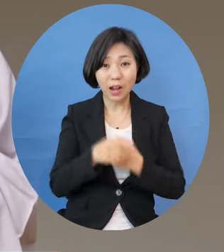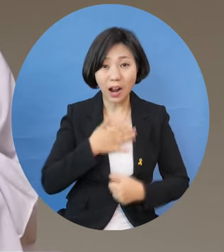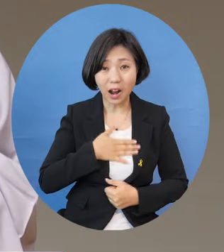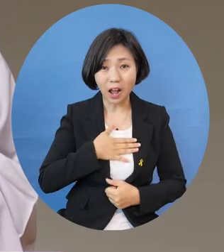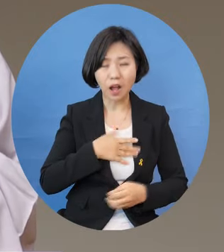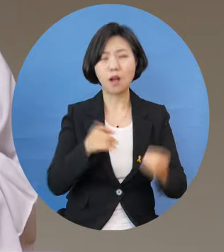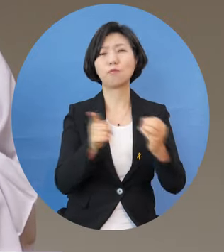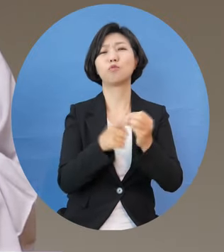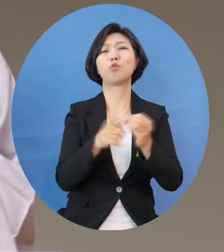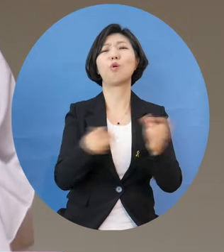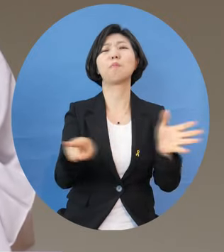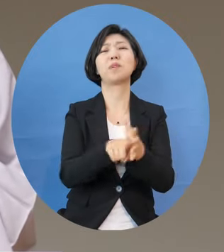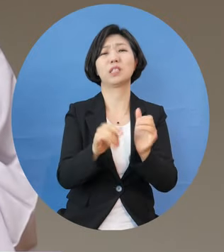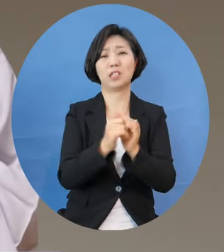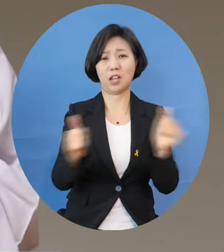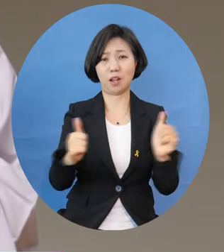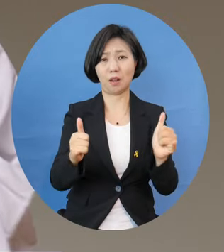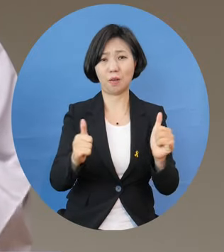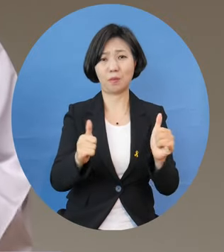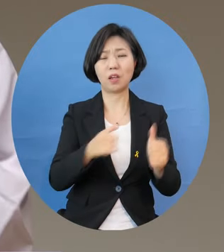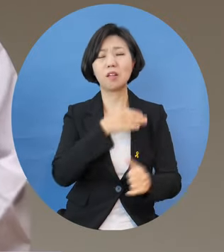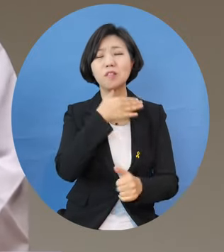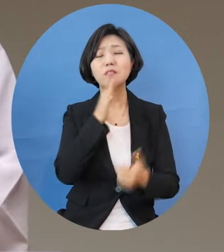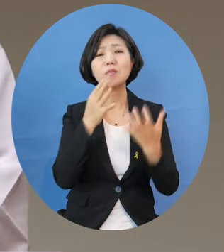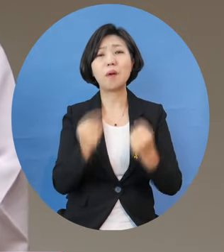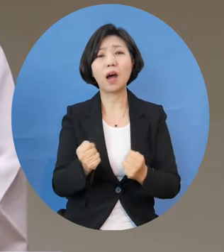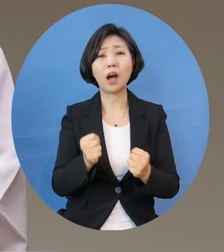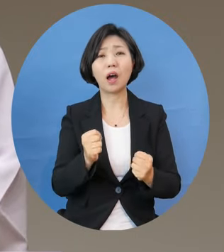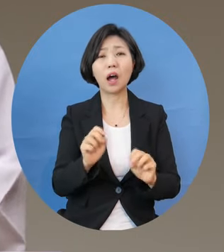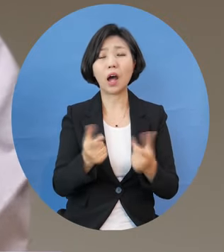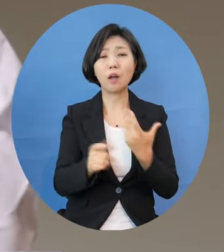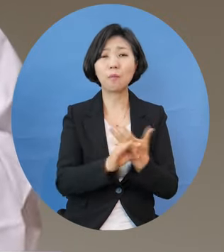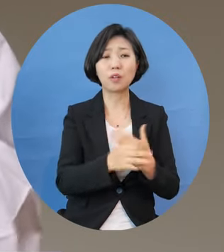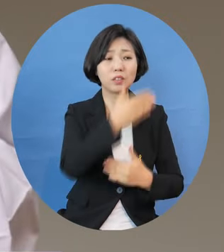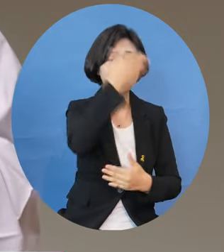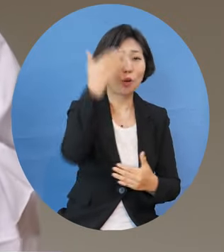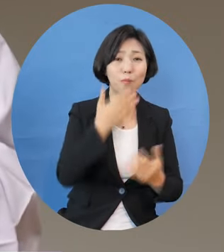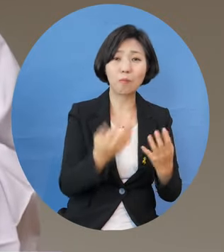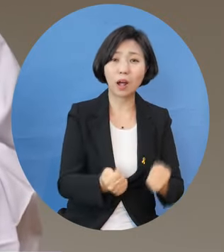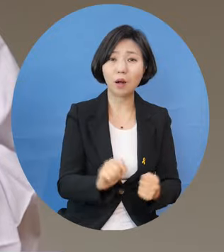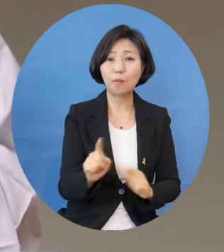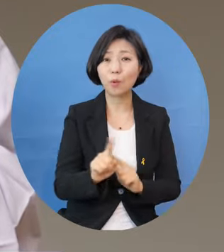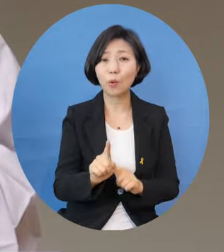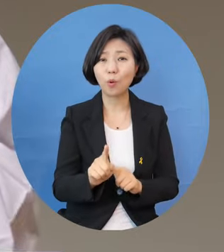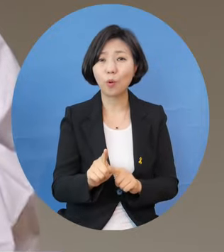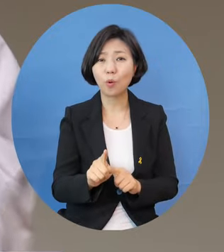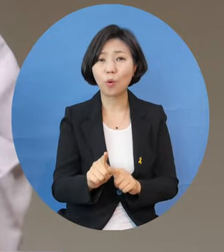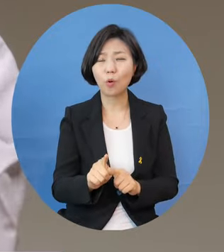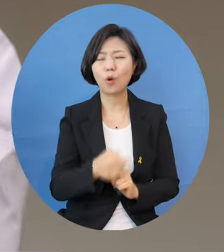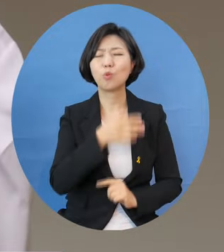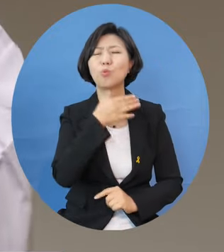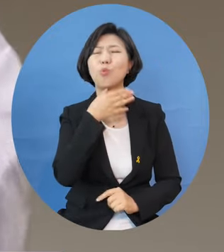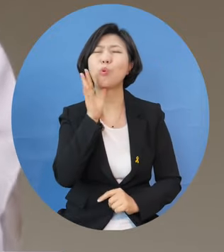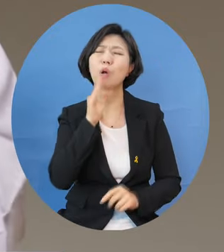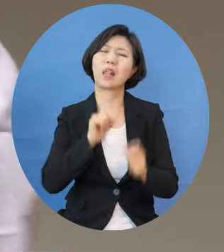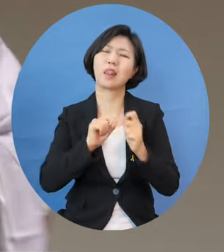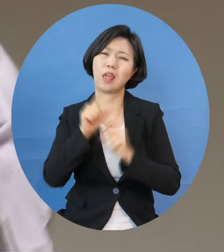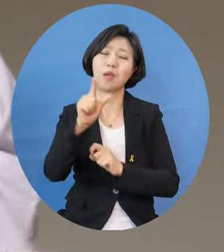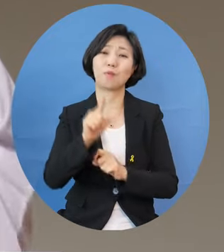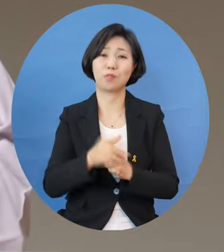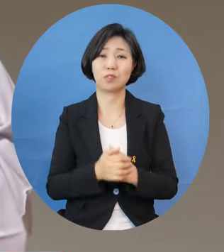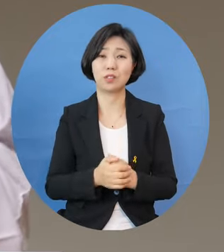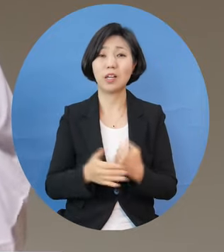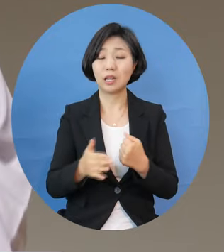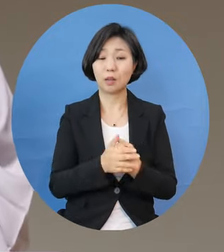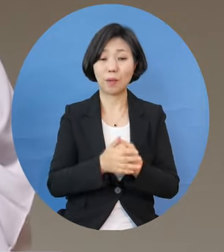불교 믿는 사람들은 젊은 사람이 많아요? 노인들이 많아요? 노인들이 많으니까 이게 이제